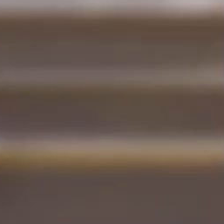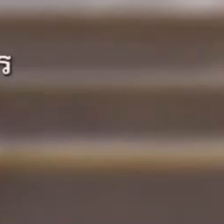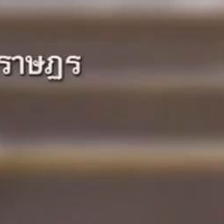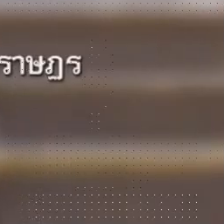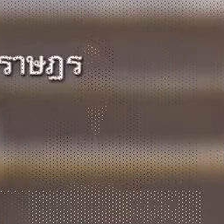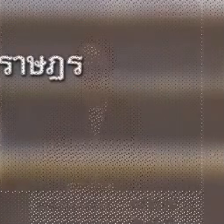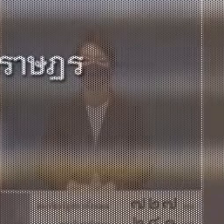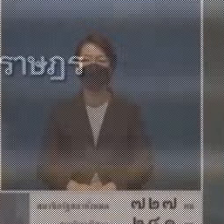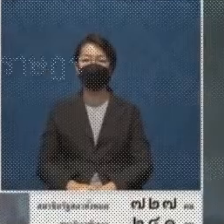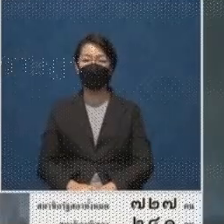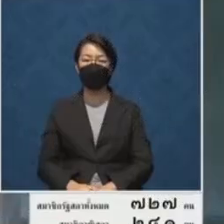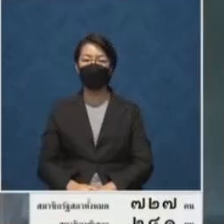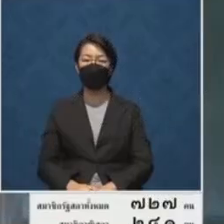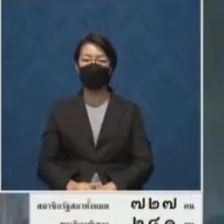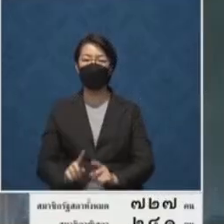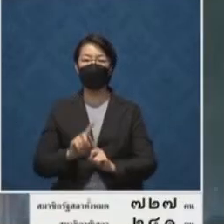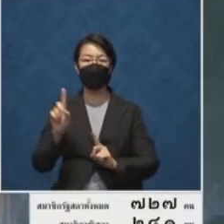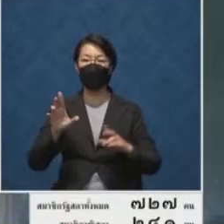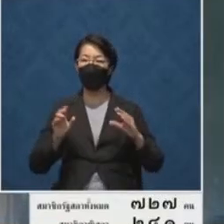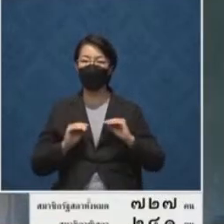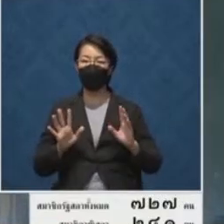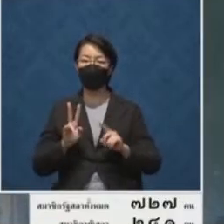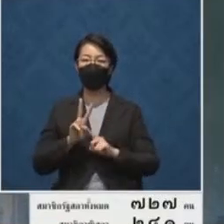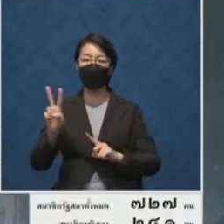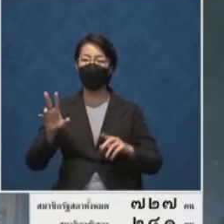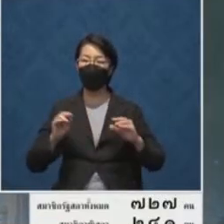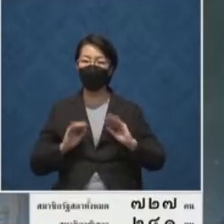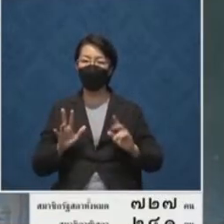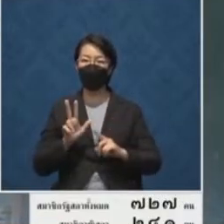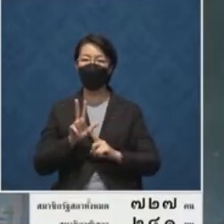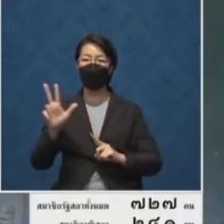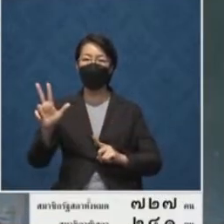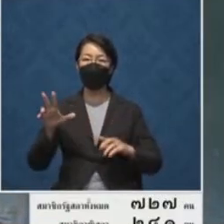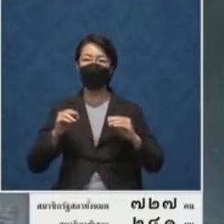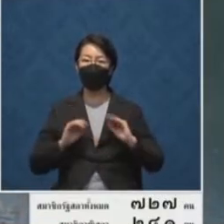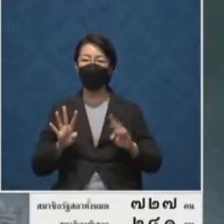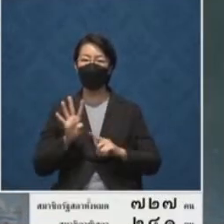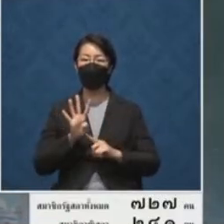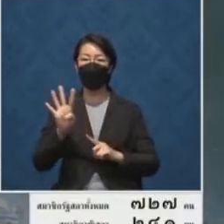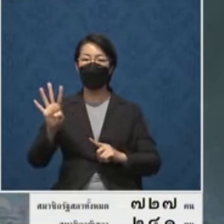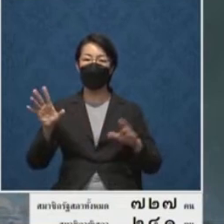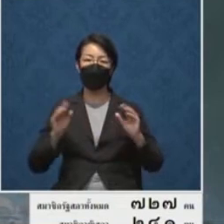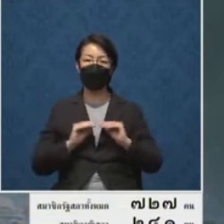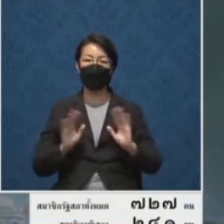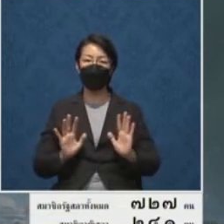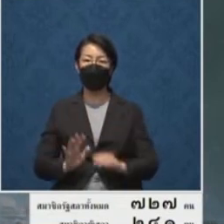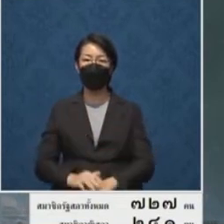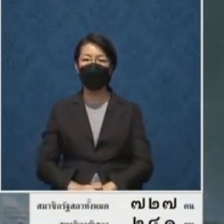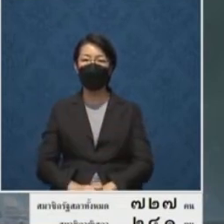ายสังสิทธิ์พิริยะรังสรรค ์1ไม่รับหลักการ2ไม่รับหลักการ3ไม่รับหลักการ4ไม่รับหลัก